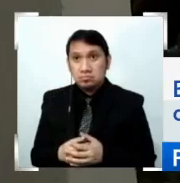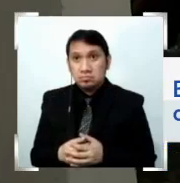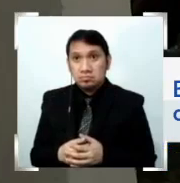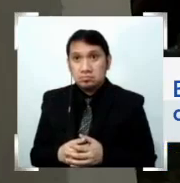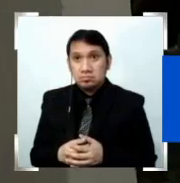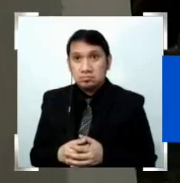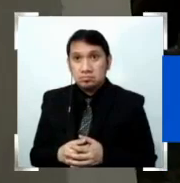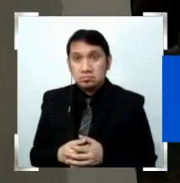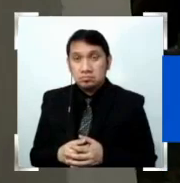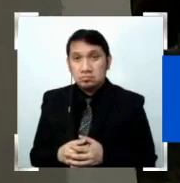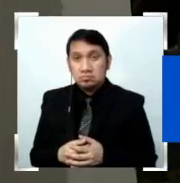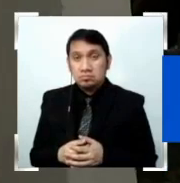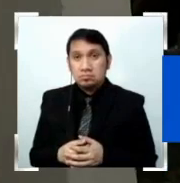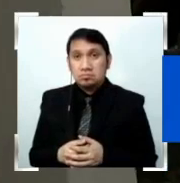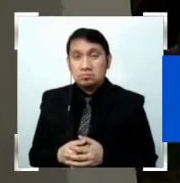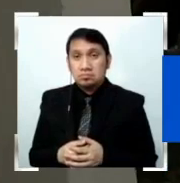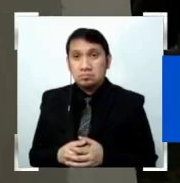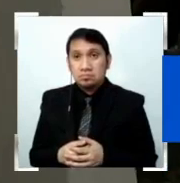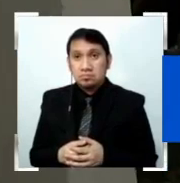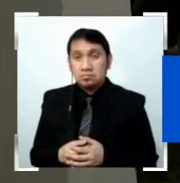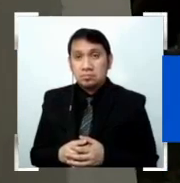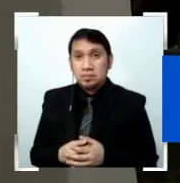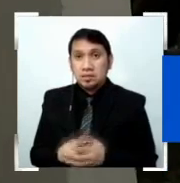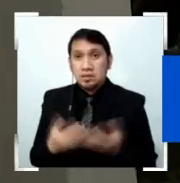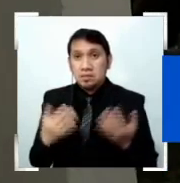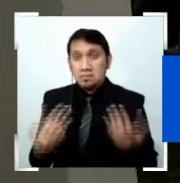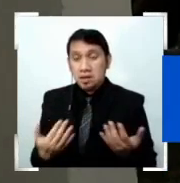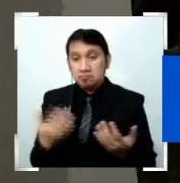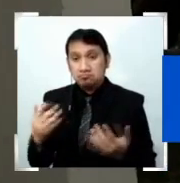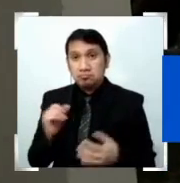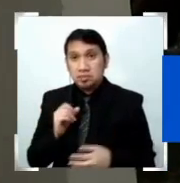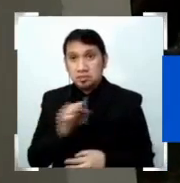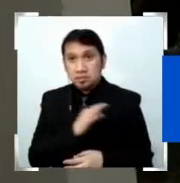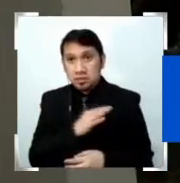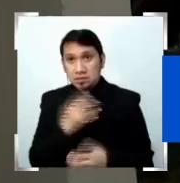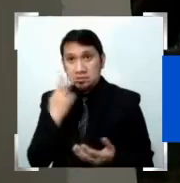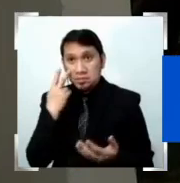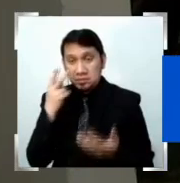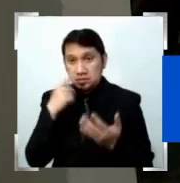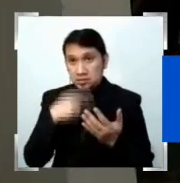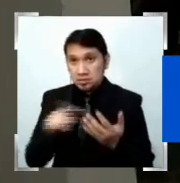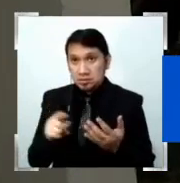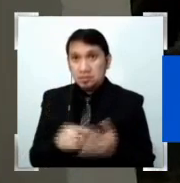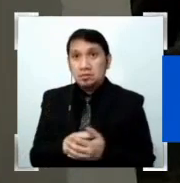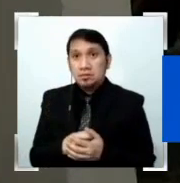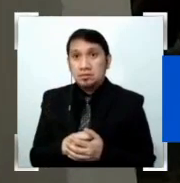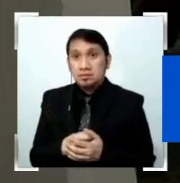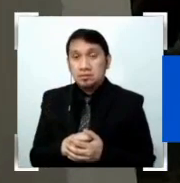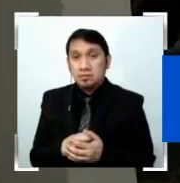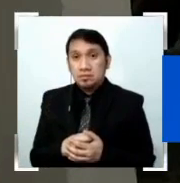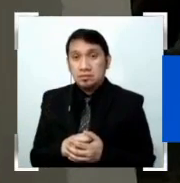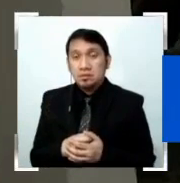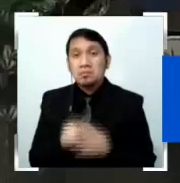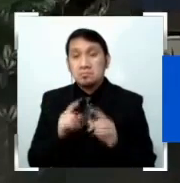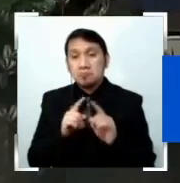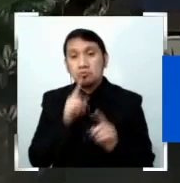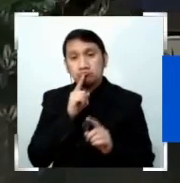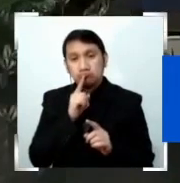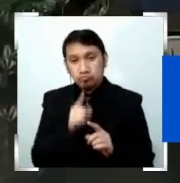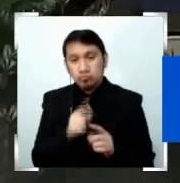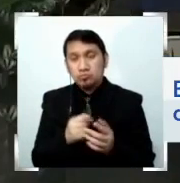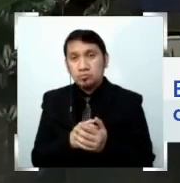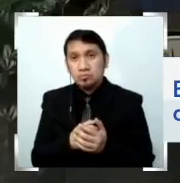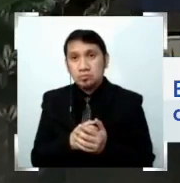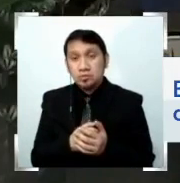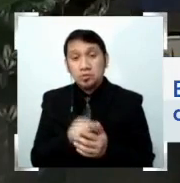Agad kong pinapunta yung aking mga personnel para i-validate. Yun nga, nakumpirma nga na si